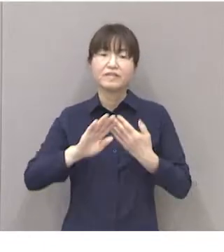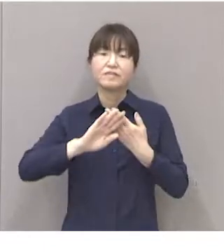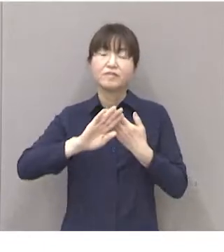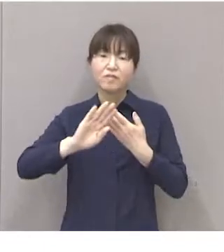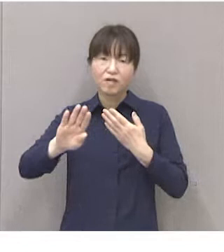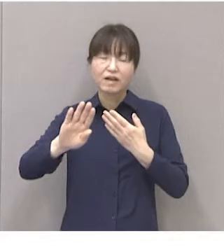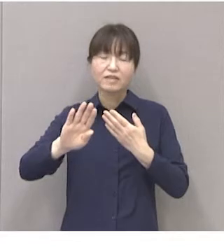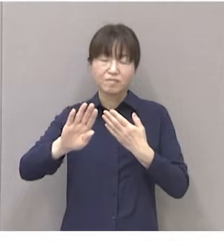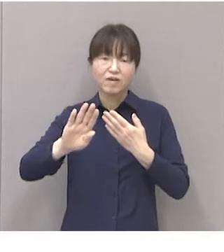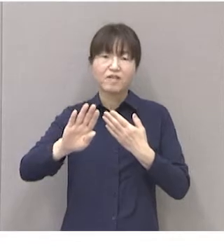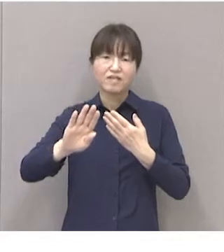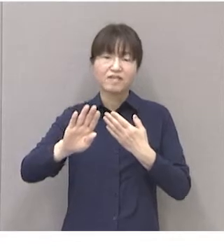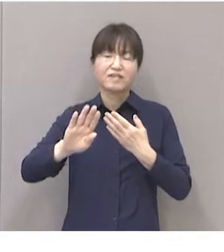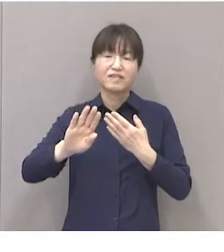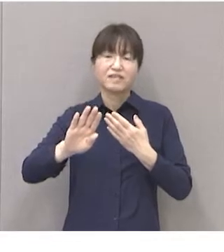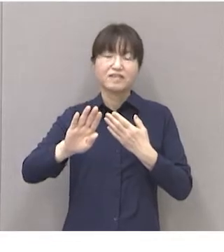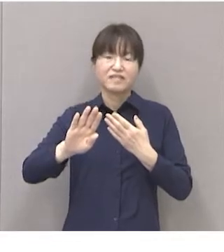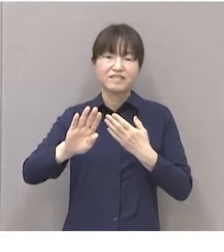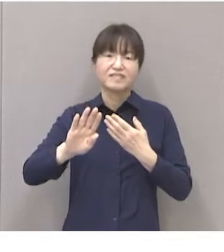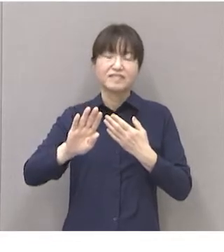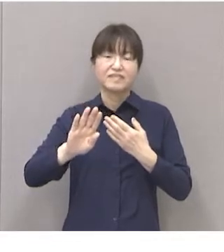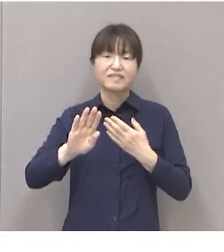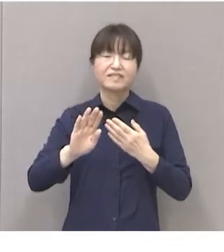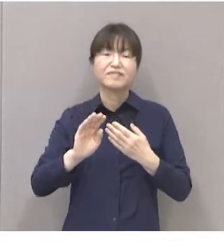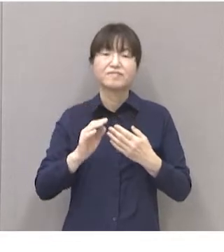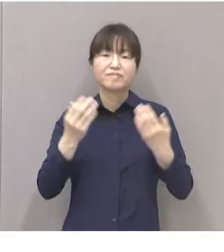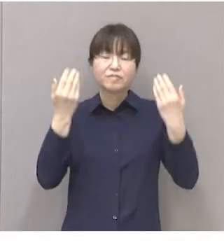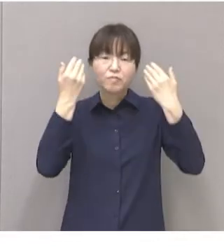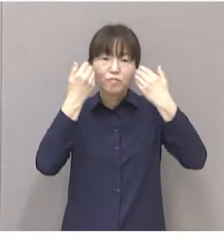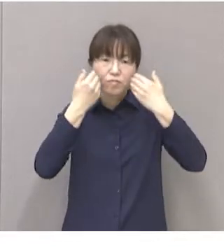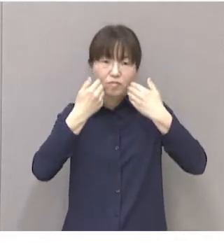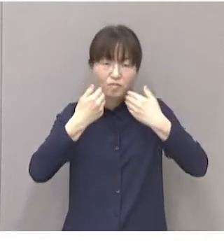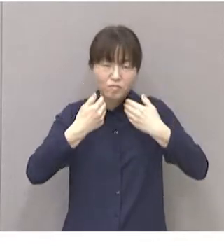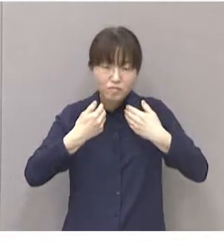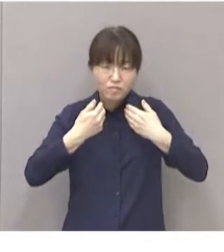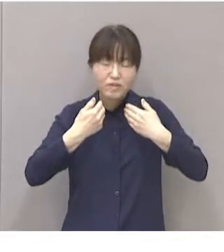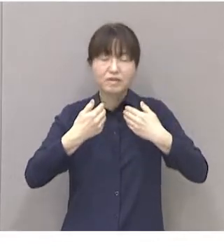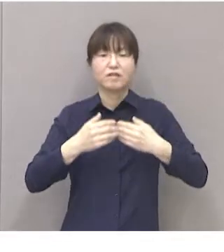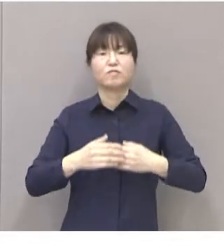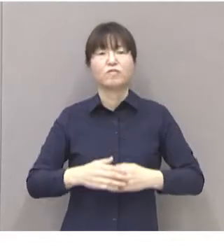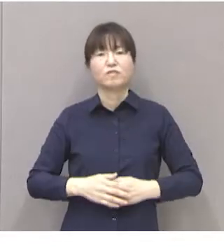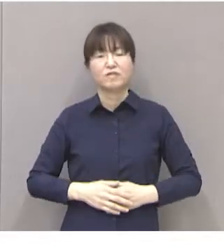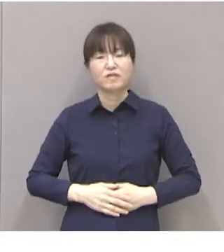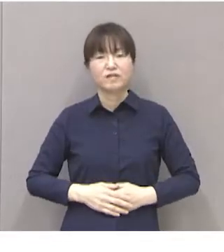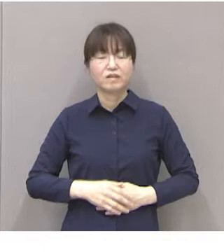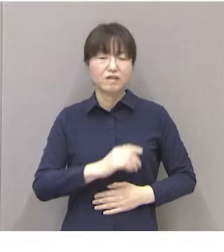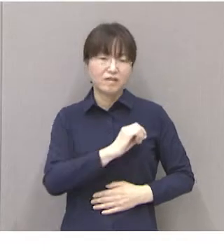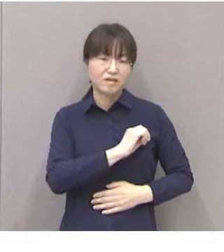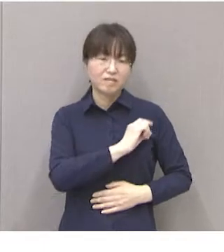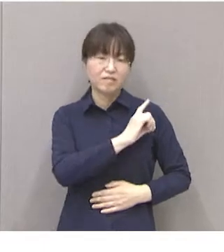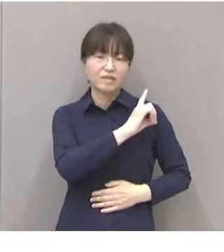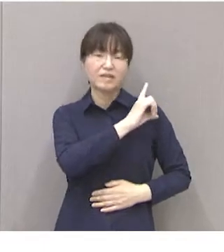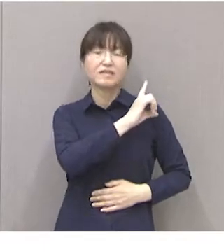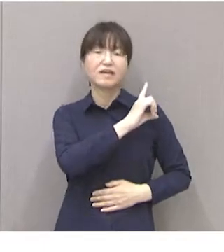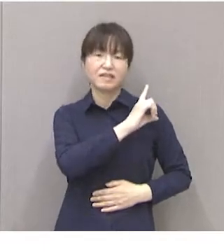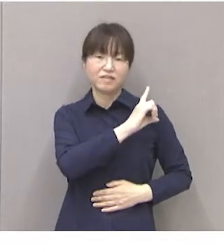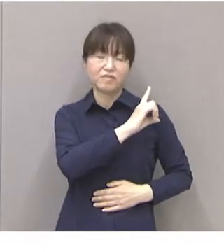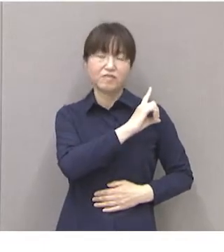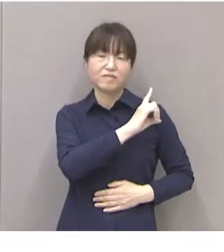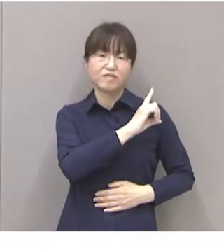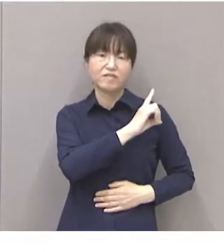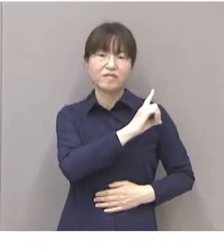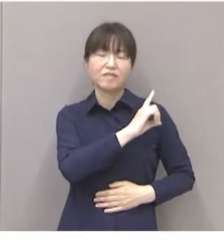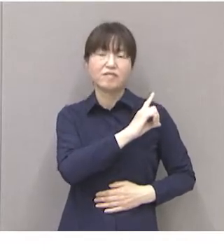全身的な症状もありましてやはりこう痩せるとかですねそれからと熱が出るというようなことも